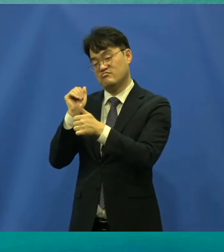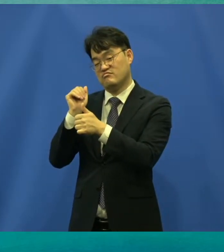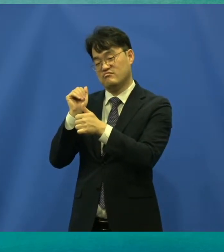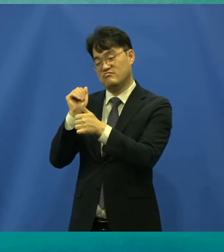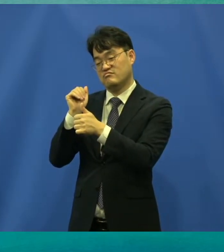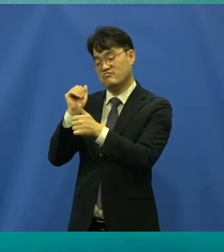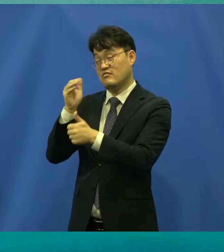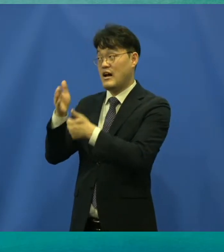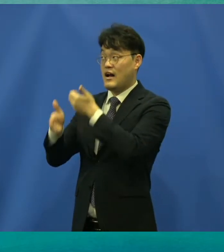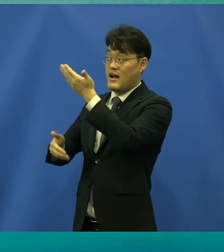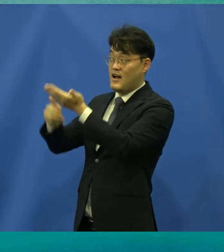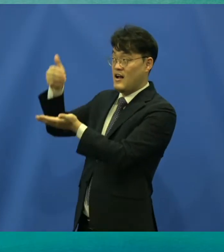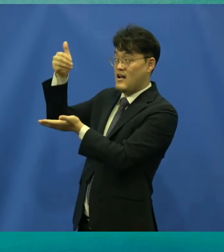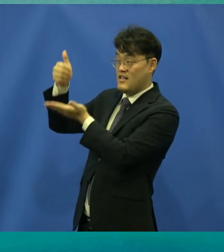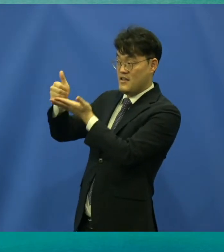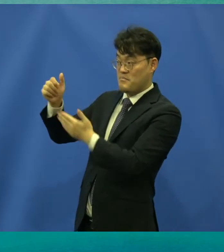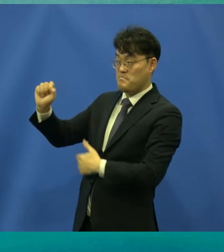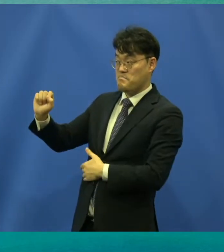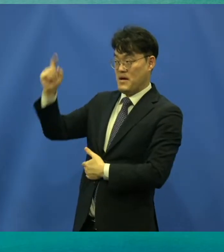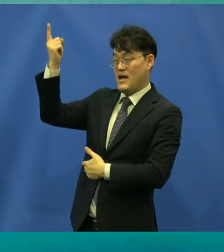하나님으로부터 시작된 삶은